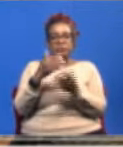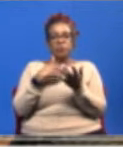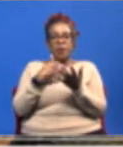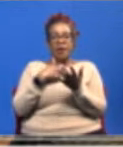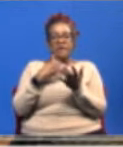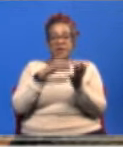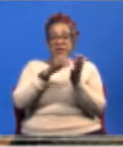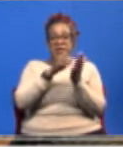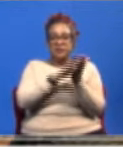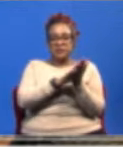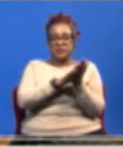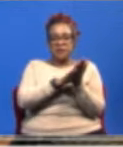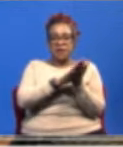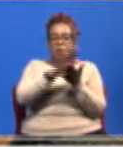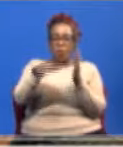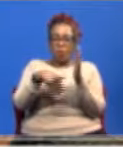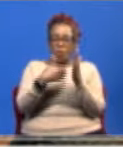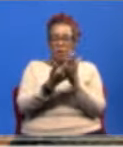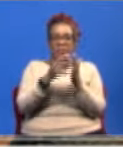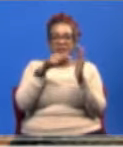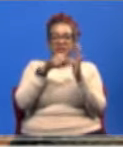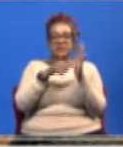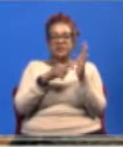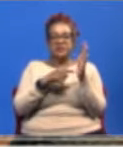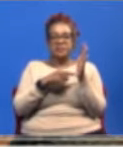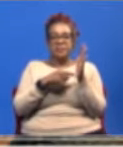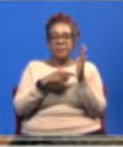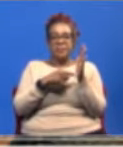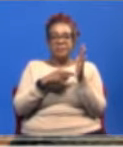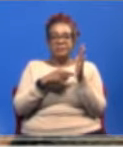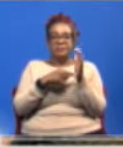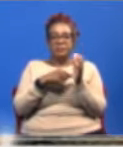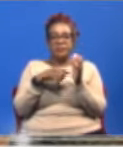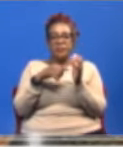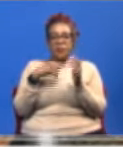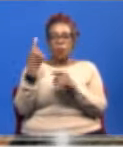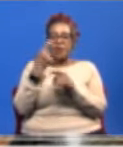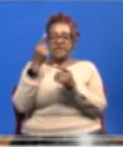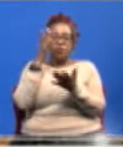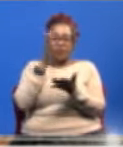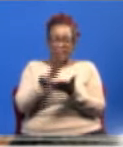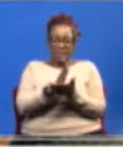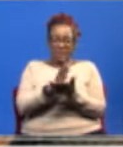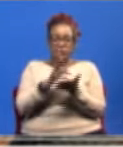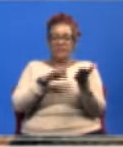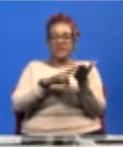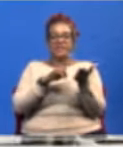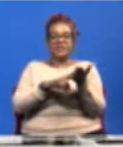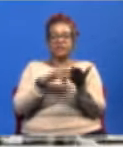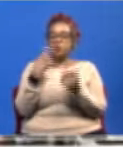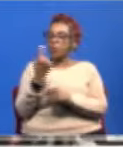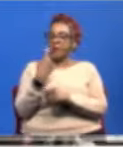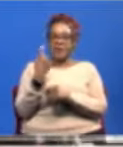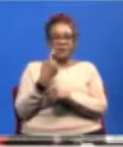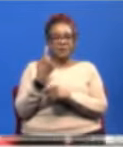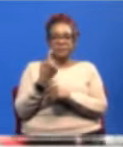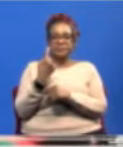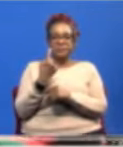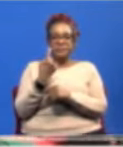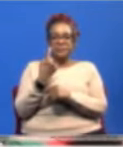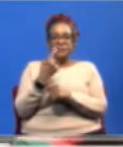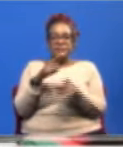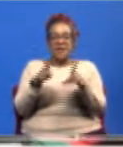database and all the details. Just the farmer comes with the ID just for confirmation and verification only. Na huku